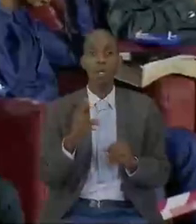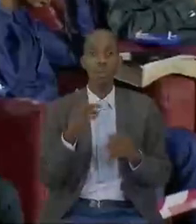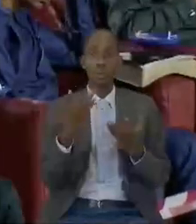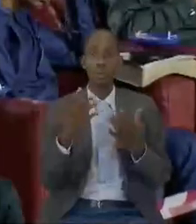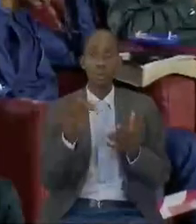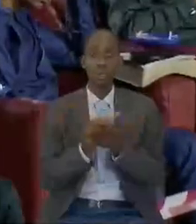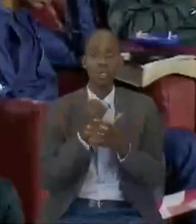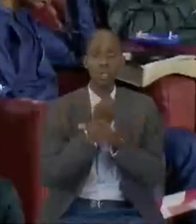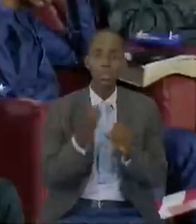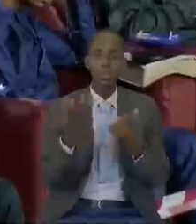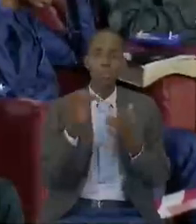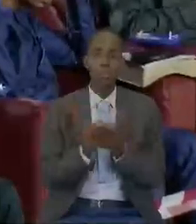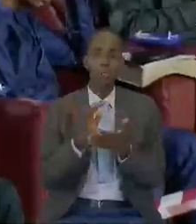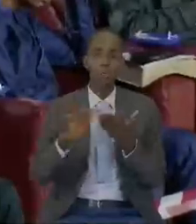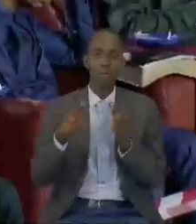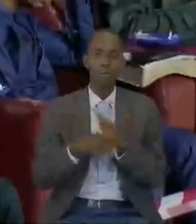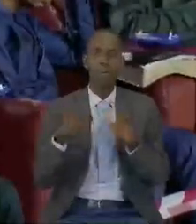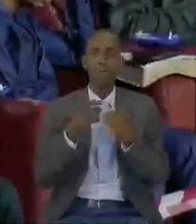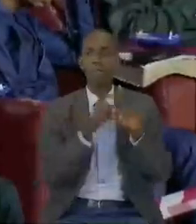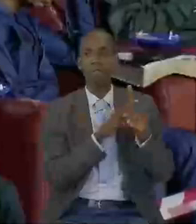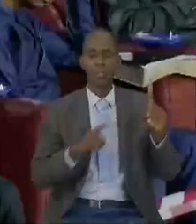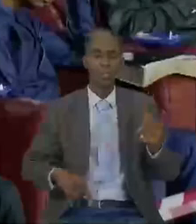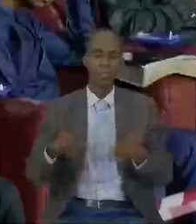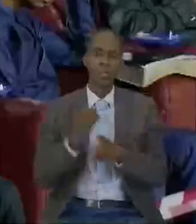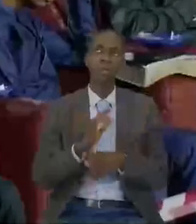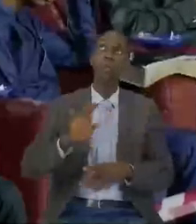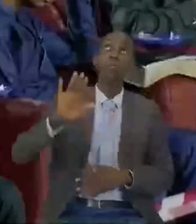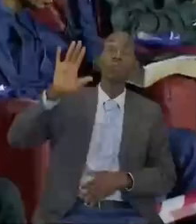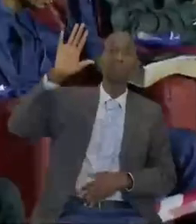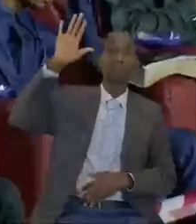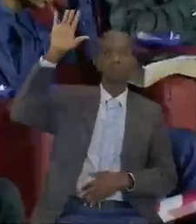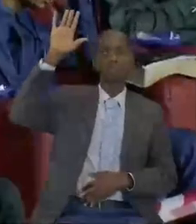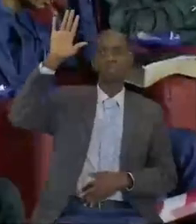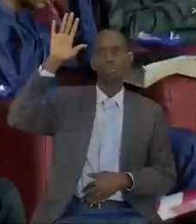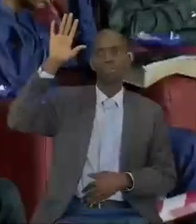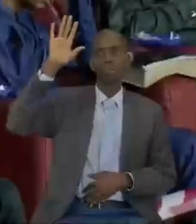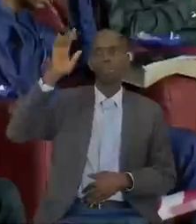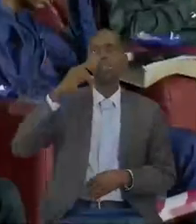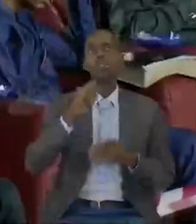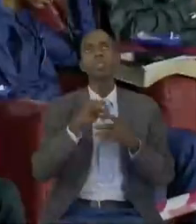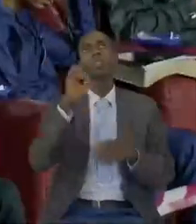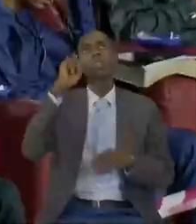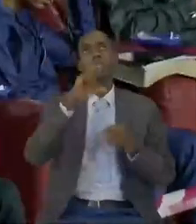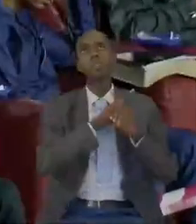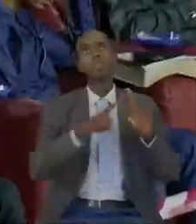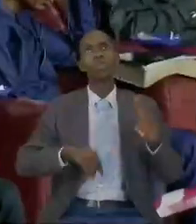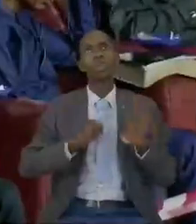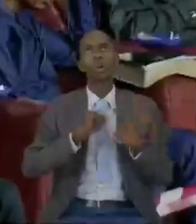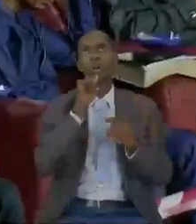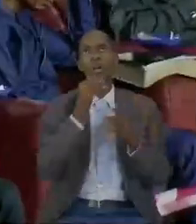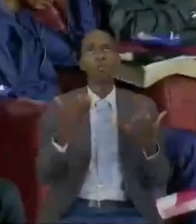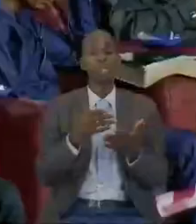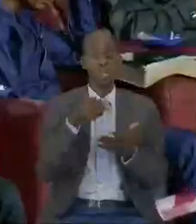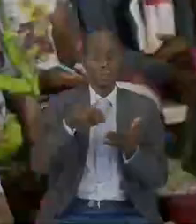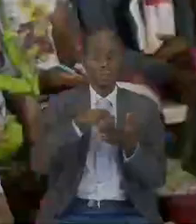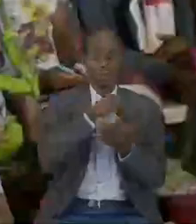où tu es, tu veux ce salut, ce pardon de la part du Seigneur. Lève ta main. Lève ta main et dis, oui Seigneur, je suis